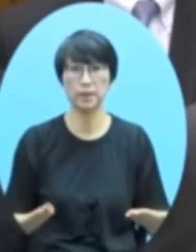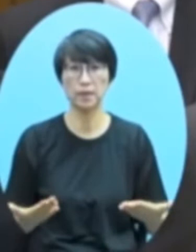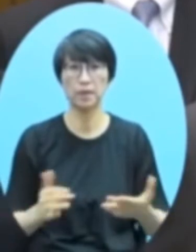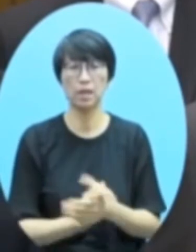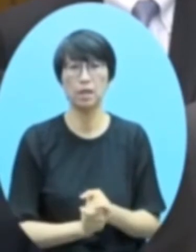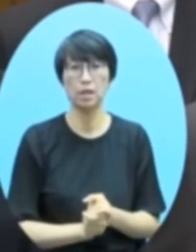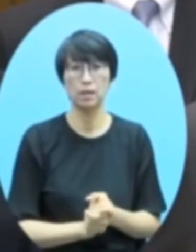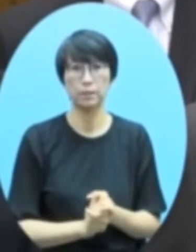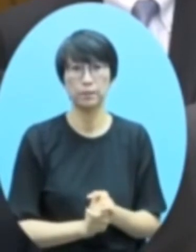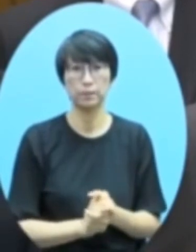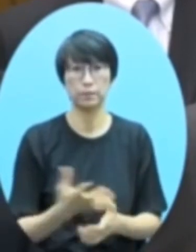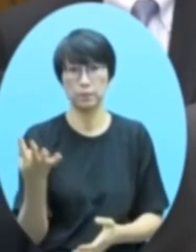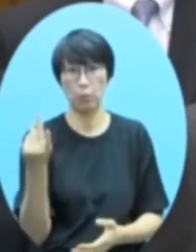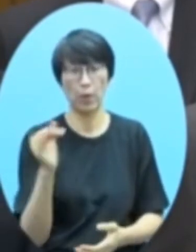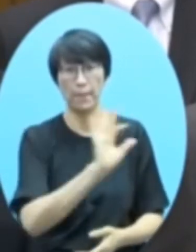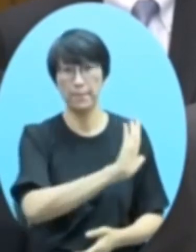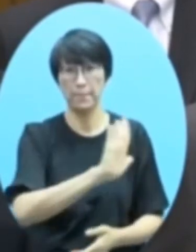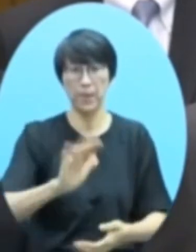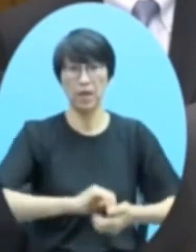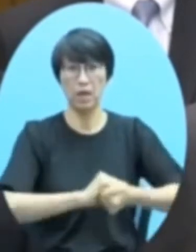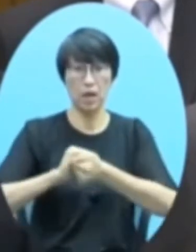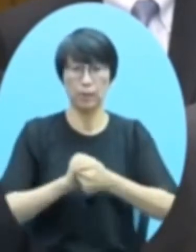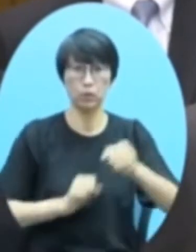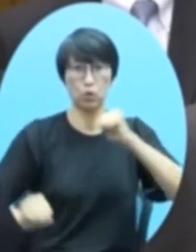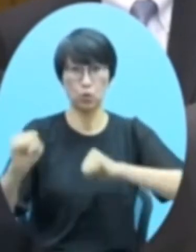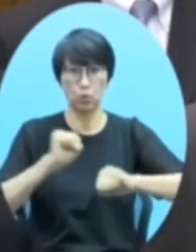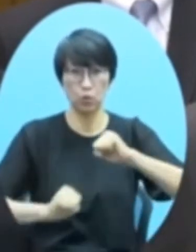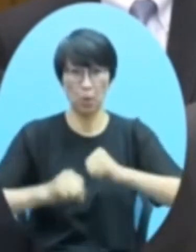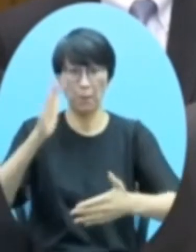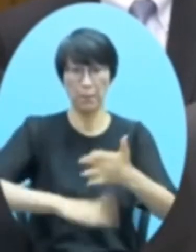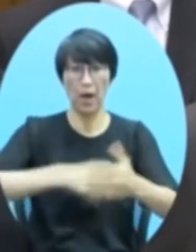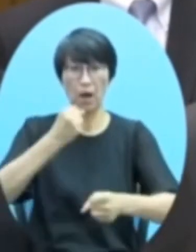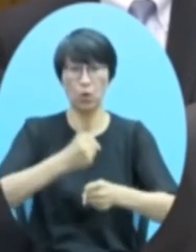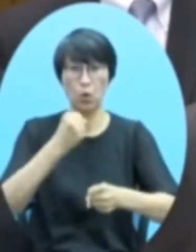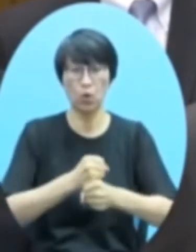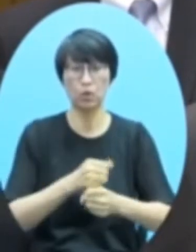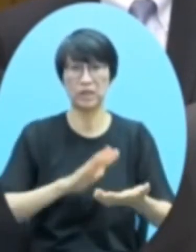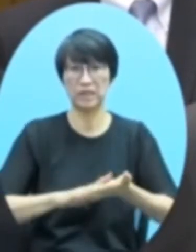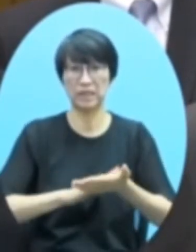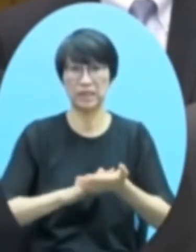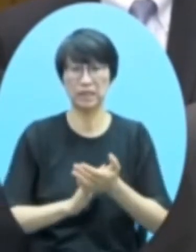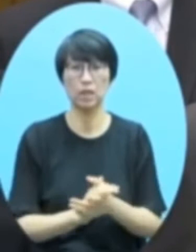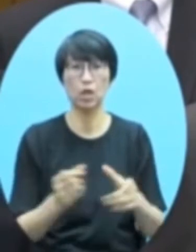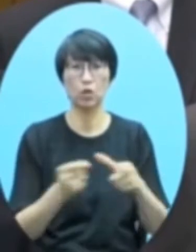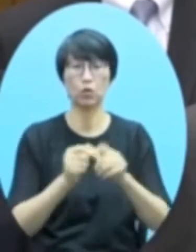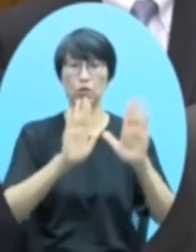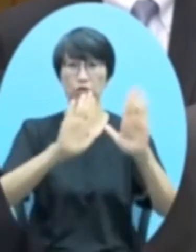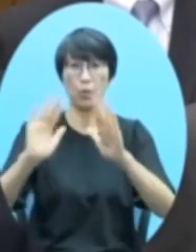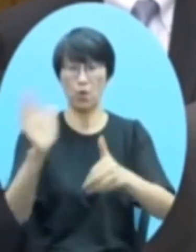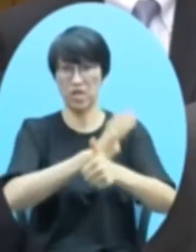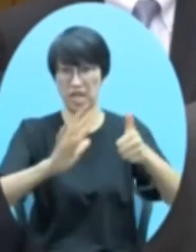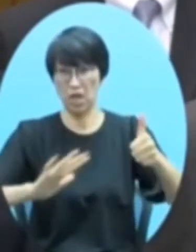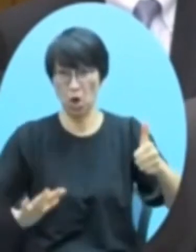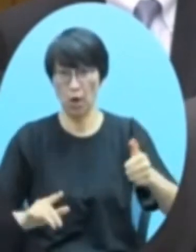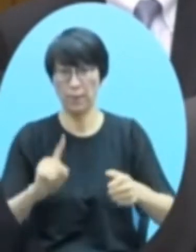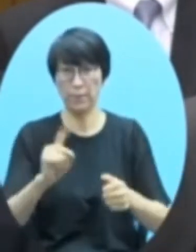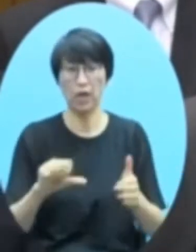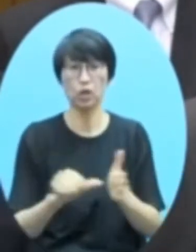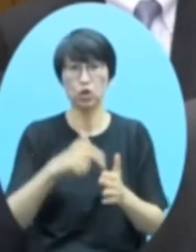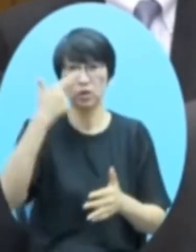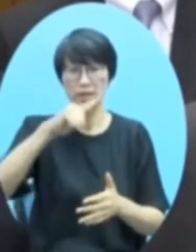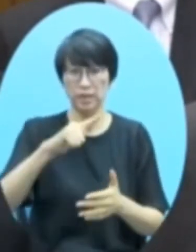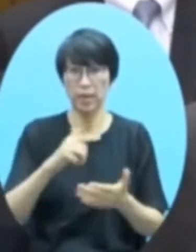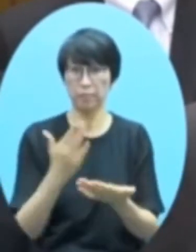一連串呢個不合作運動同罷工嘅行動咧，對於公共服務嘅衝擊同埋影響。我哋最新評